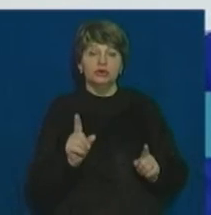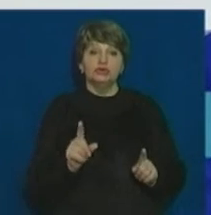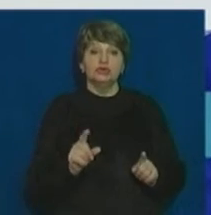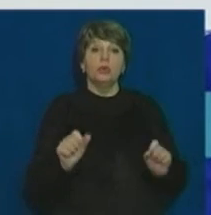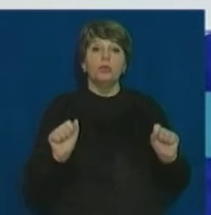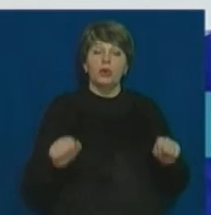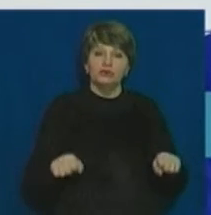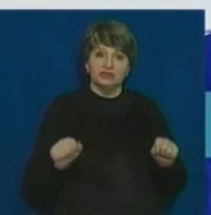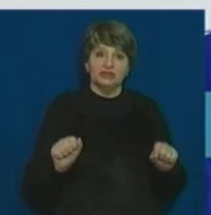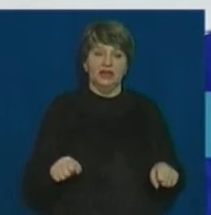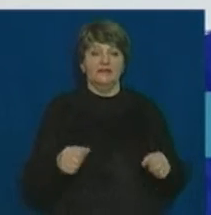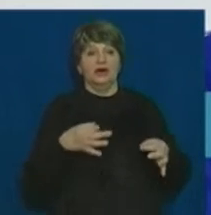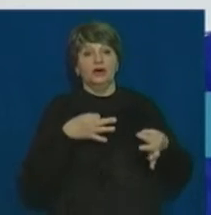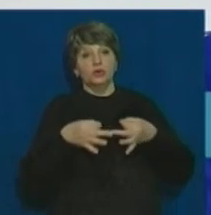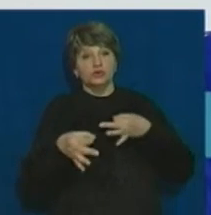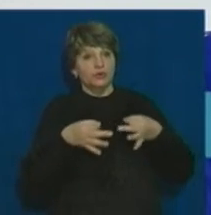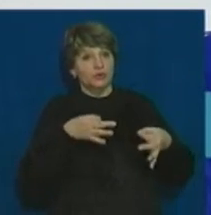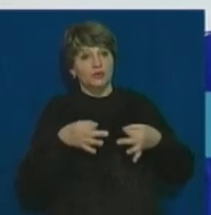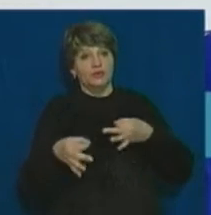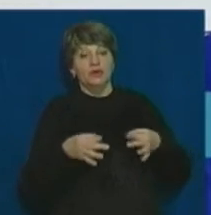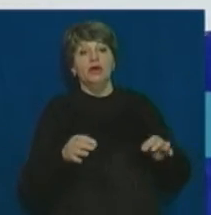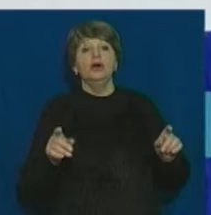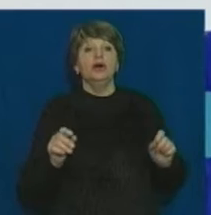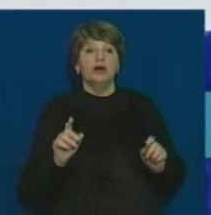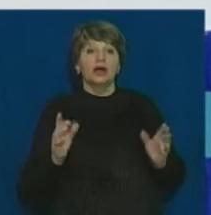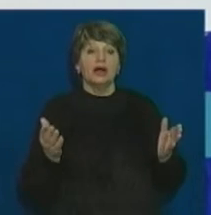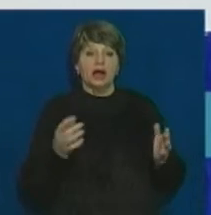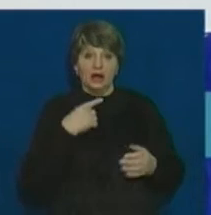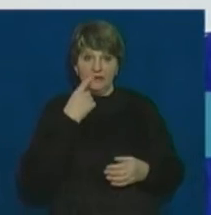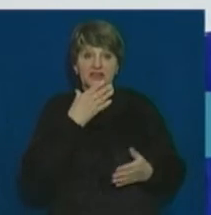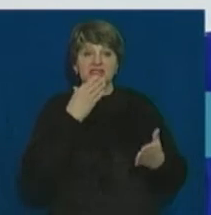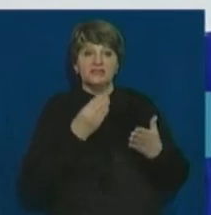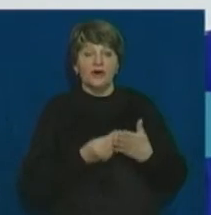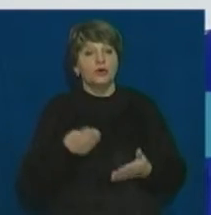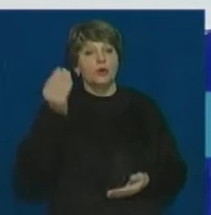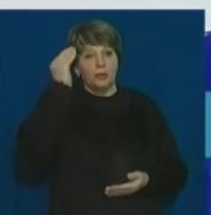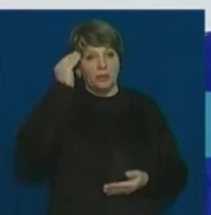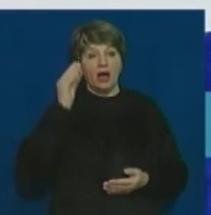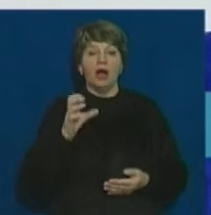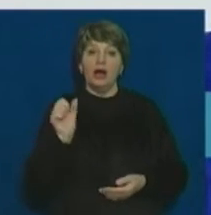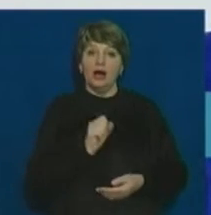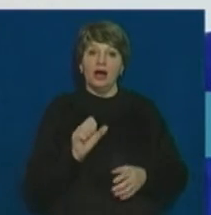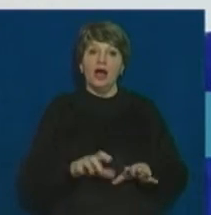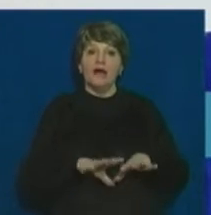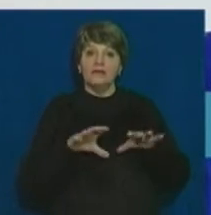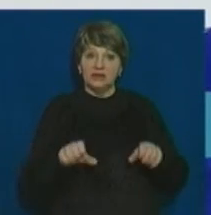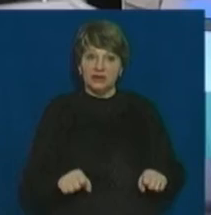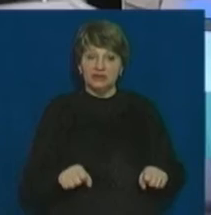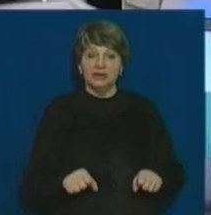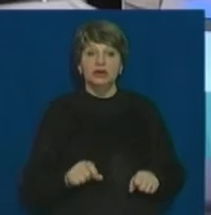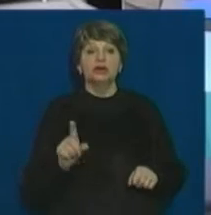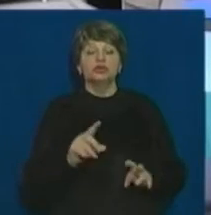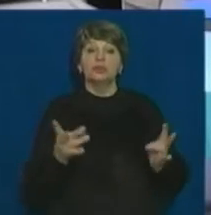можливо консультуватися, що можливо висловлювати свою думку, а владі, що можливо і потрібно